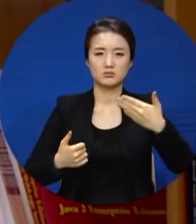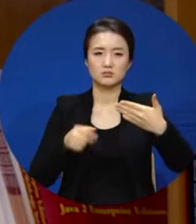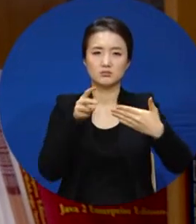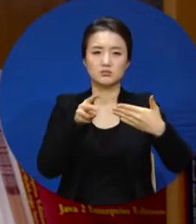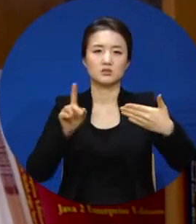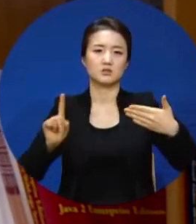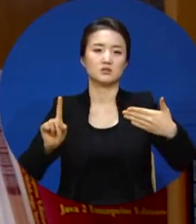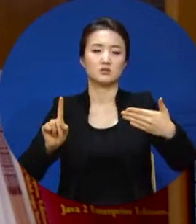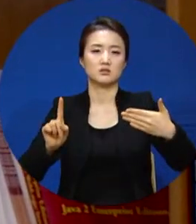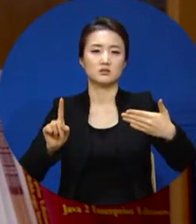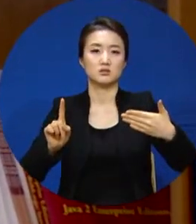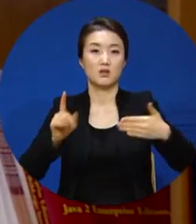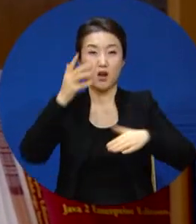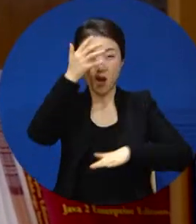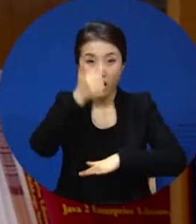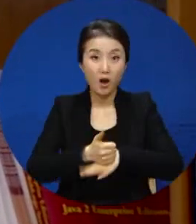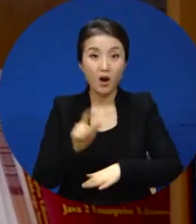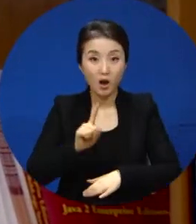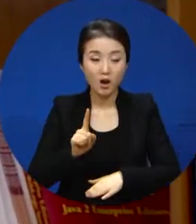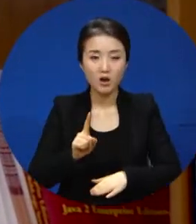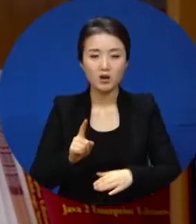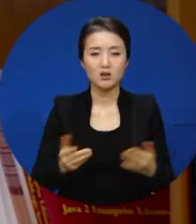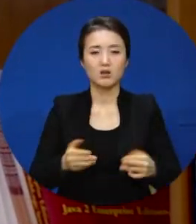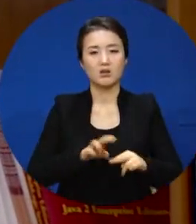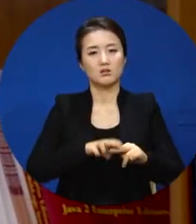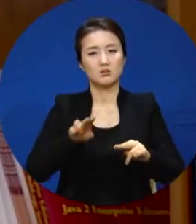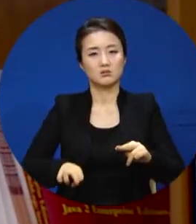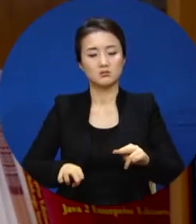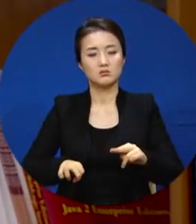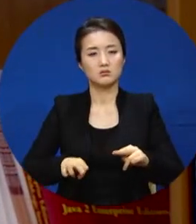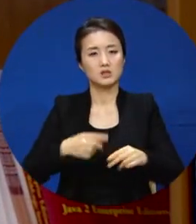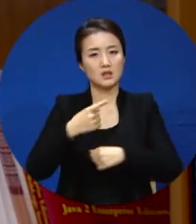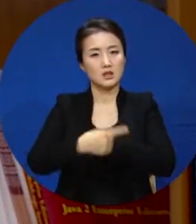1년안에 회사를 그만두는 확률이 28%